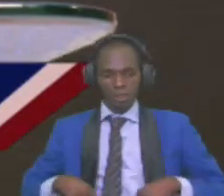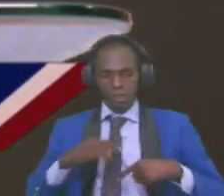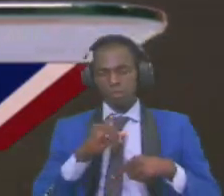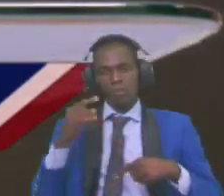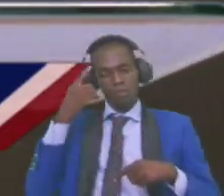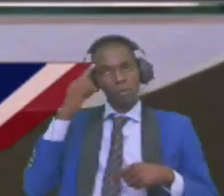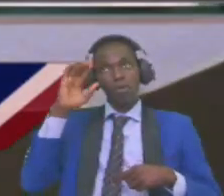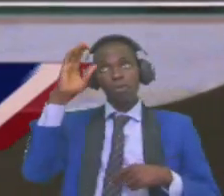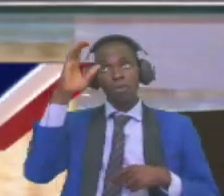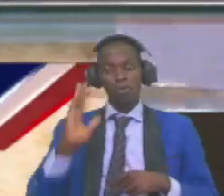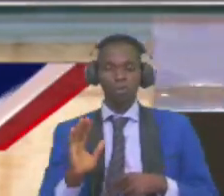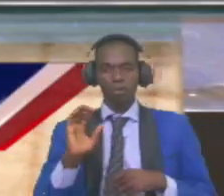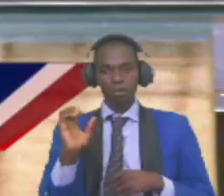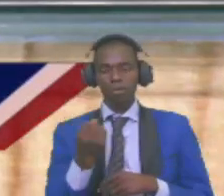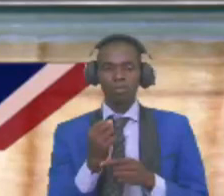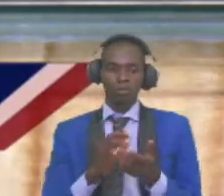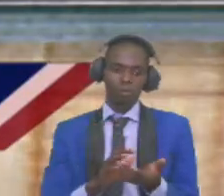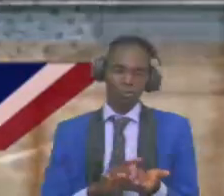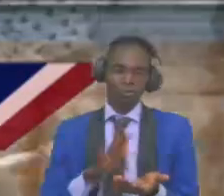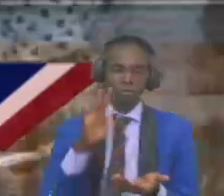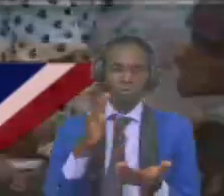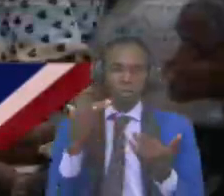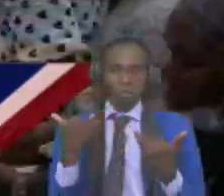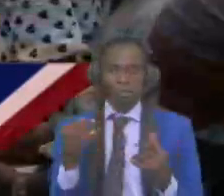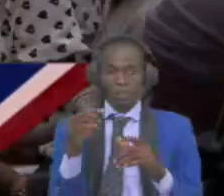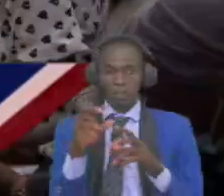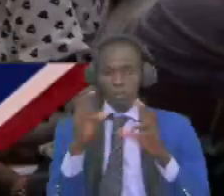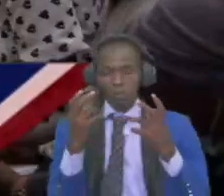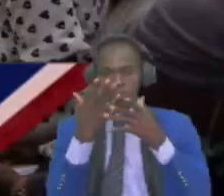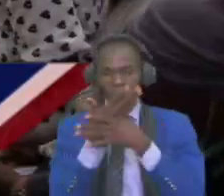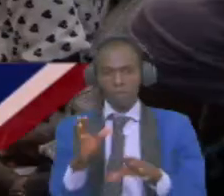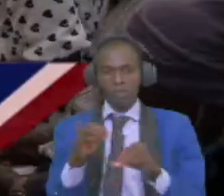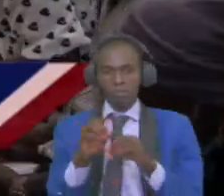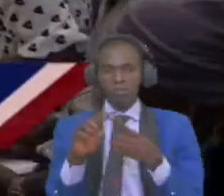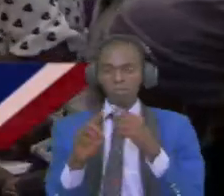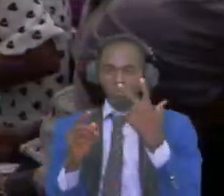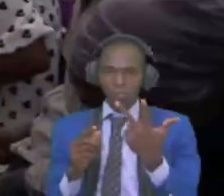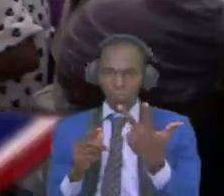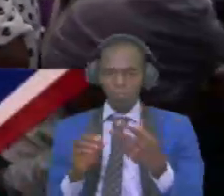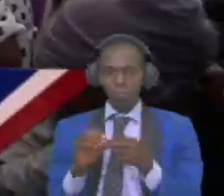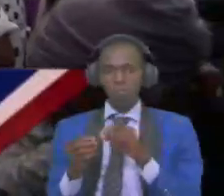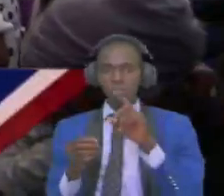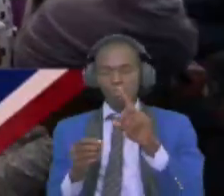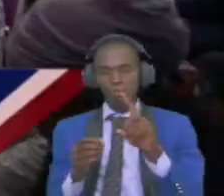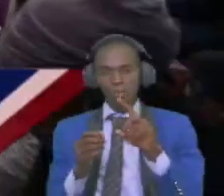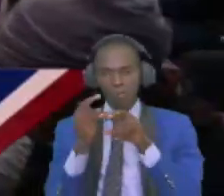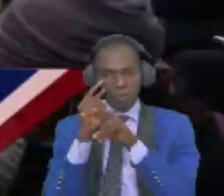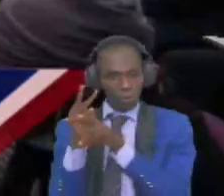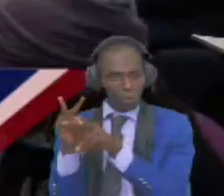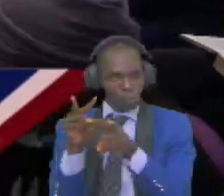de dieu dans le var ce passage sous trois points premier point c'est la